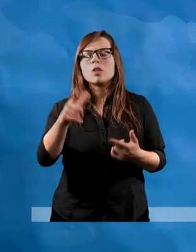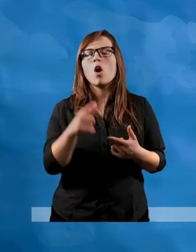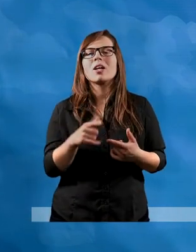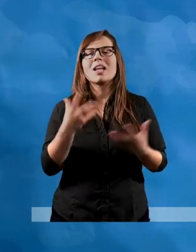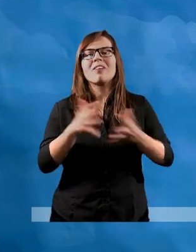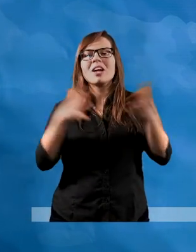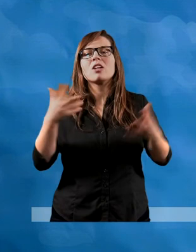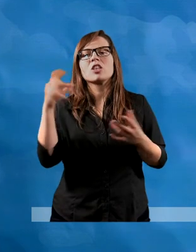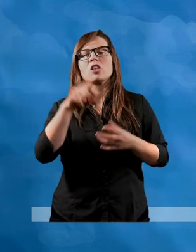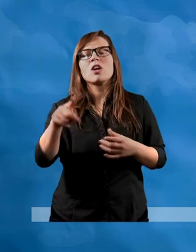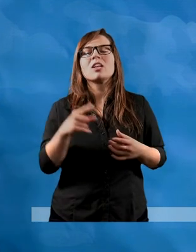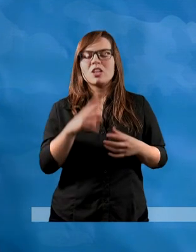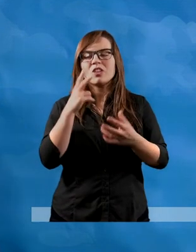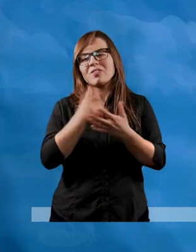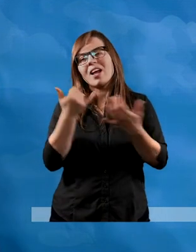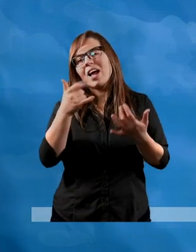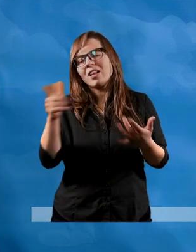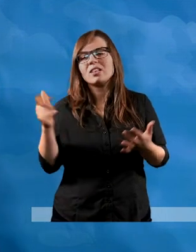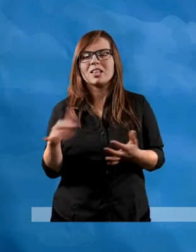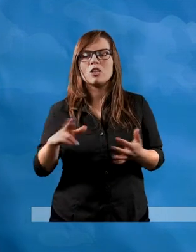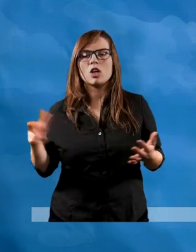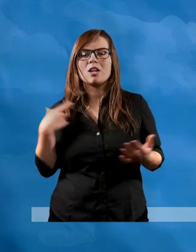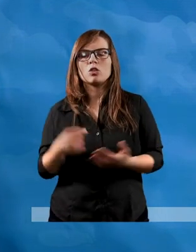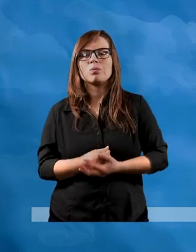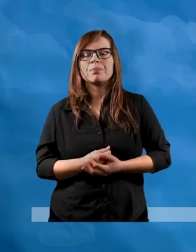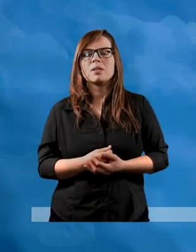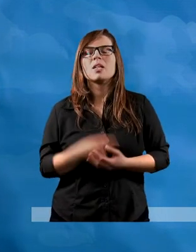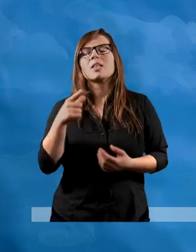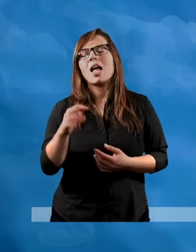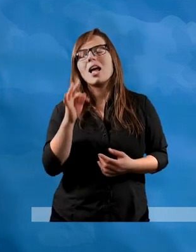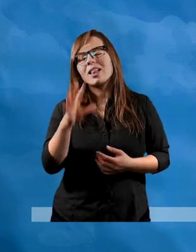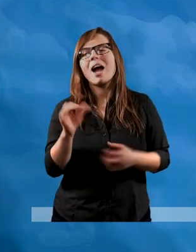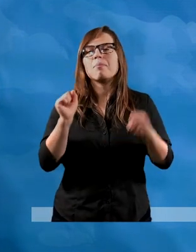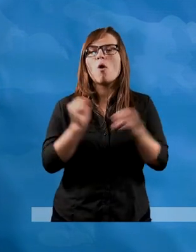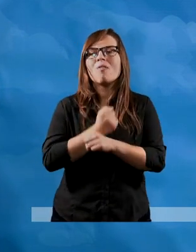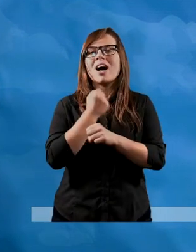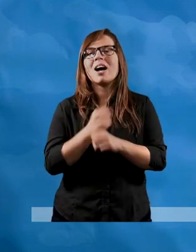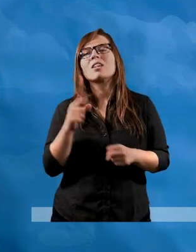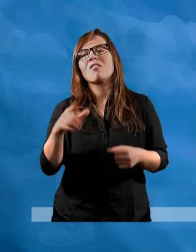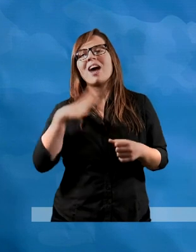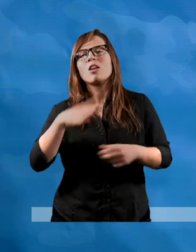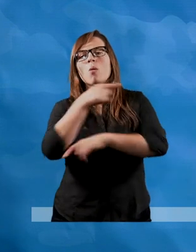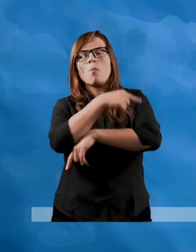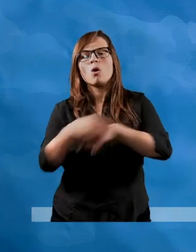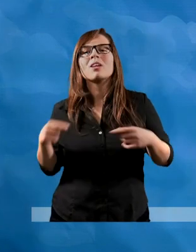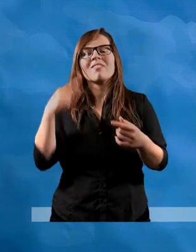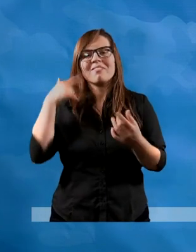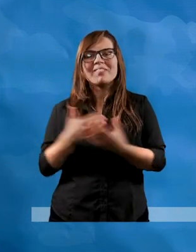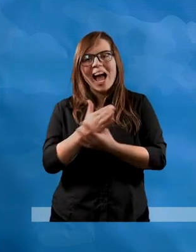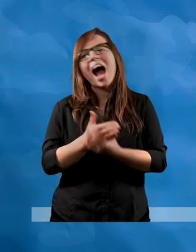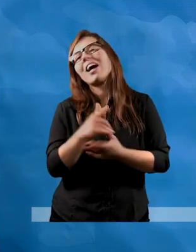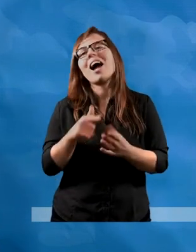większą niż 20-latkowie. Ale też myślę, to ważne, warto podkreślić, że właśnie